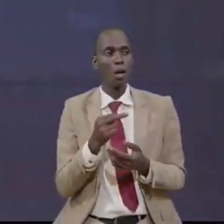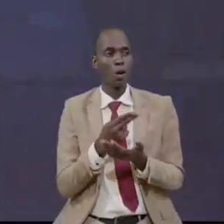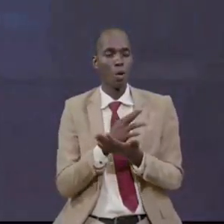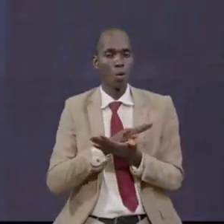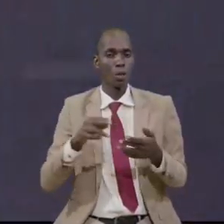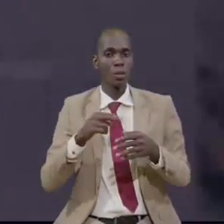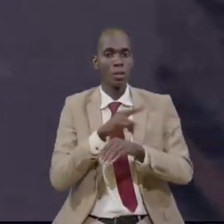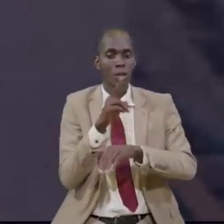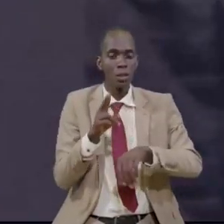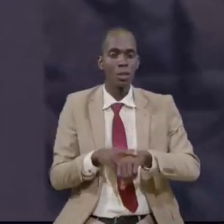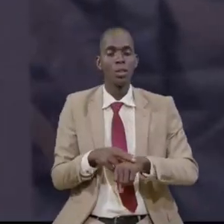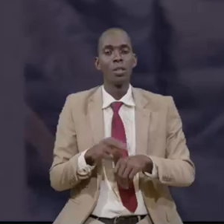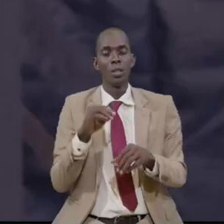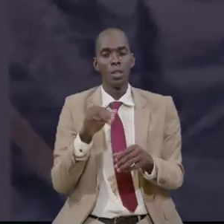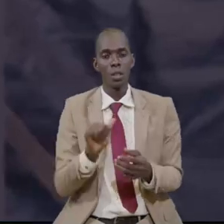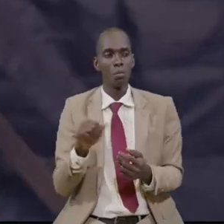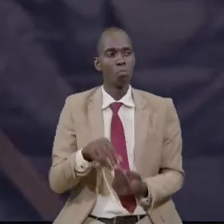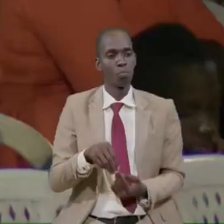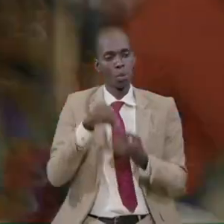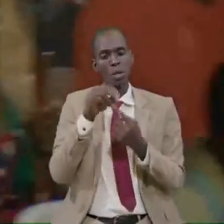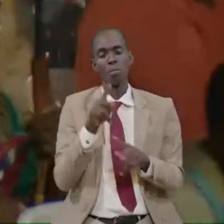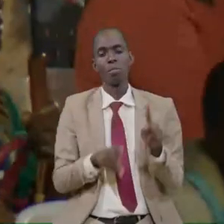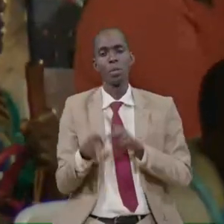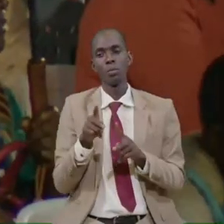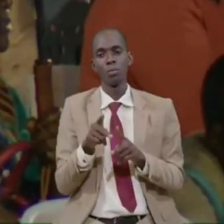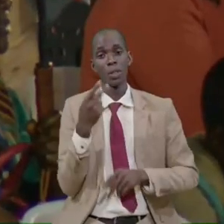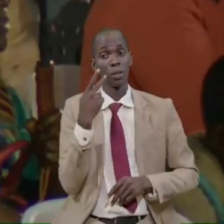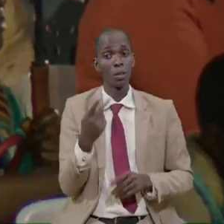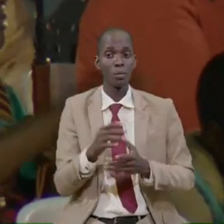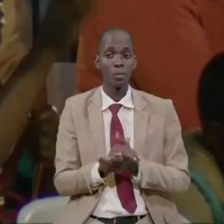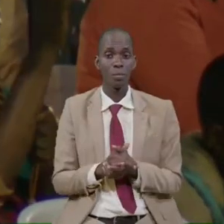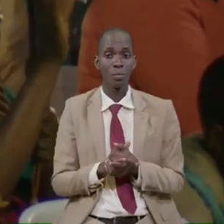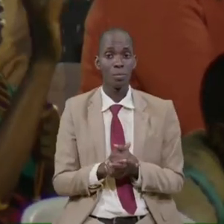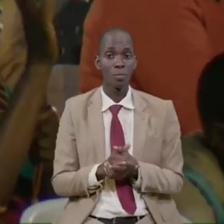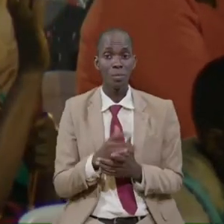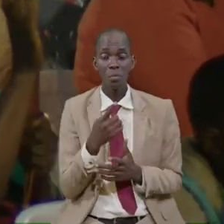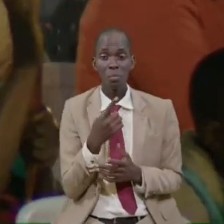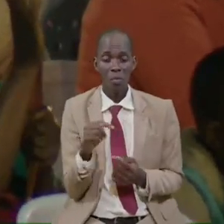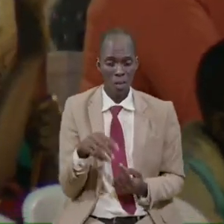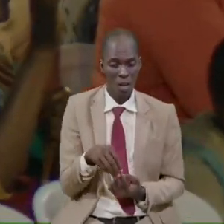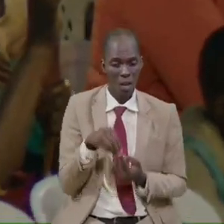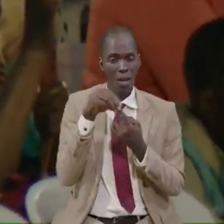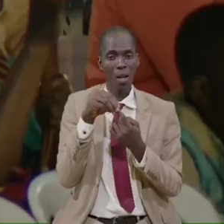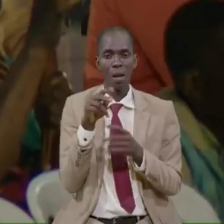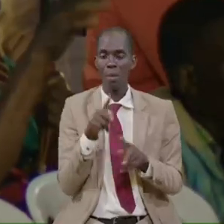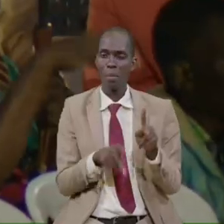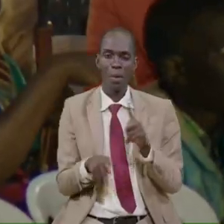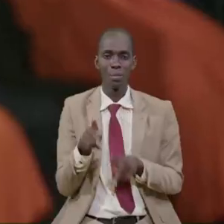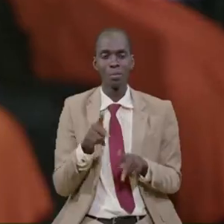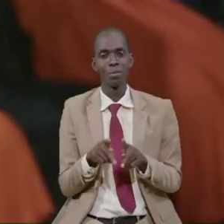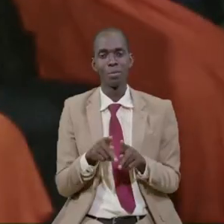peuple acquis regardez ici un peuple à quiis un peuple spécial